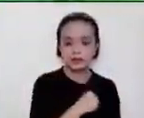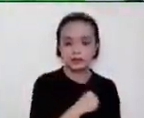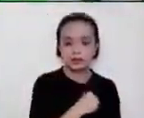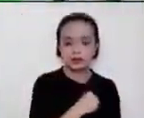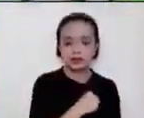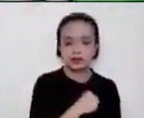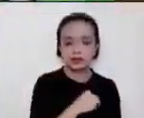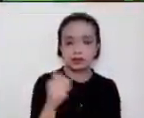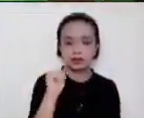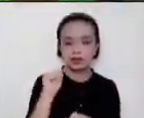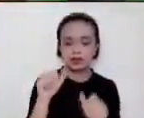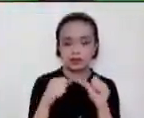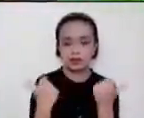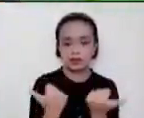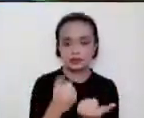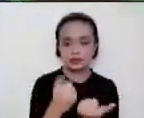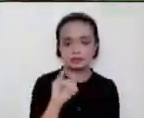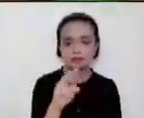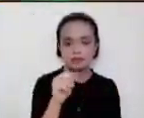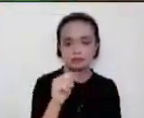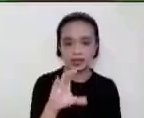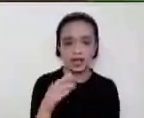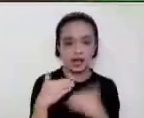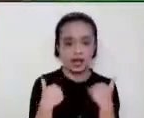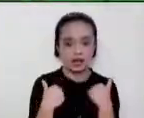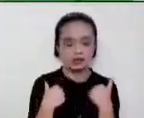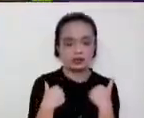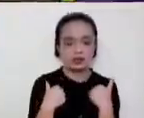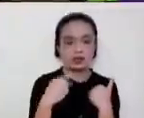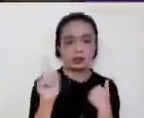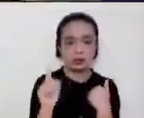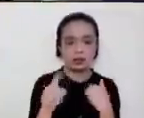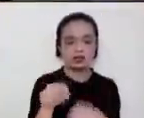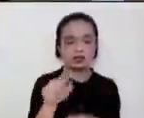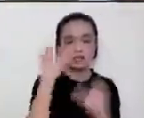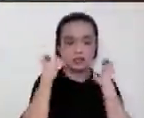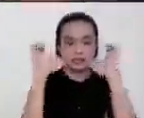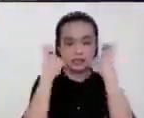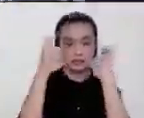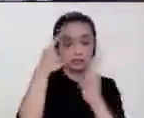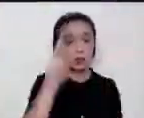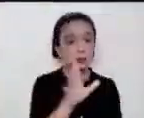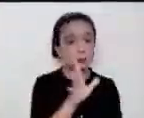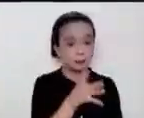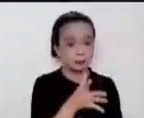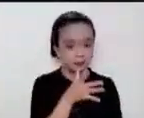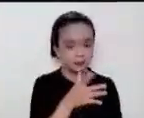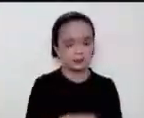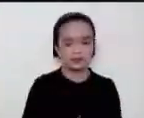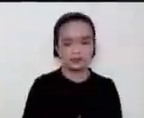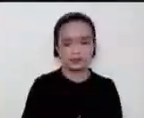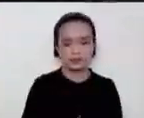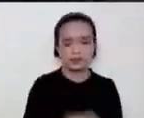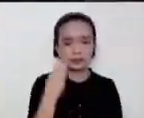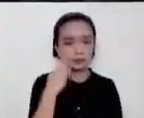Association Incorporated, nagkaroon ng Zumba session para sa mga nanay. Miss Gate